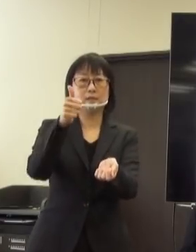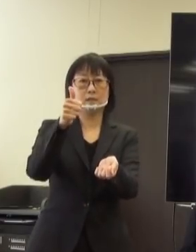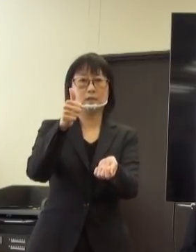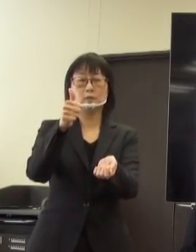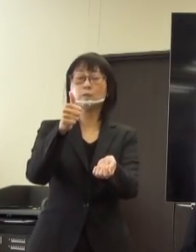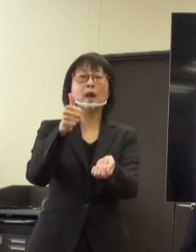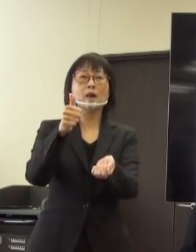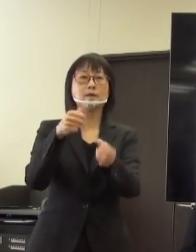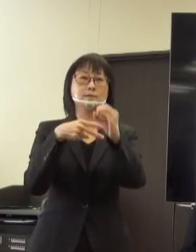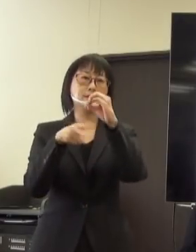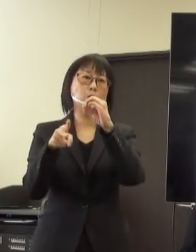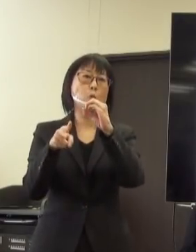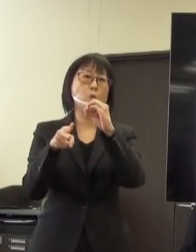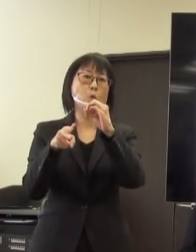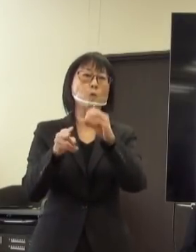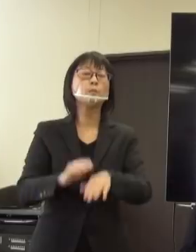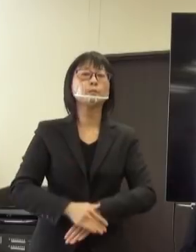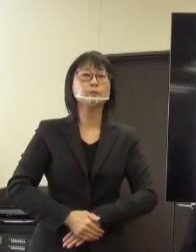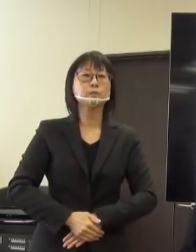経過を申し上げますと、